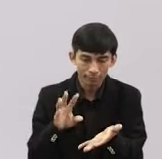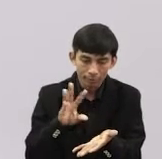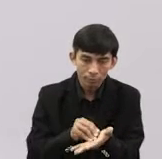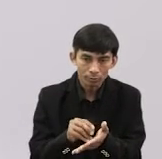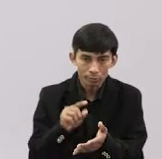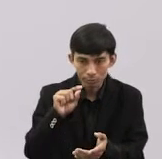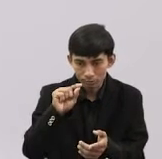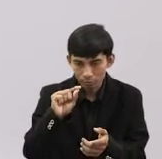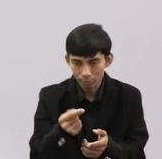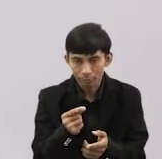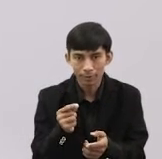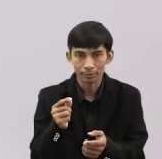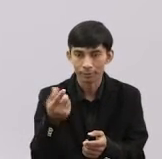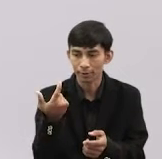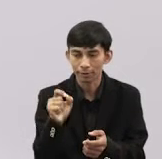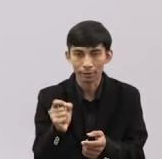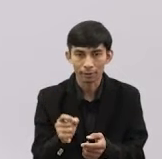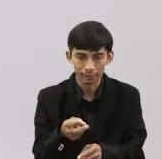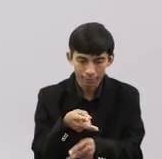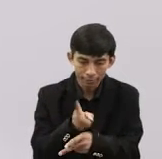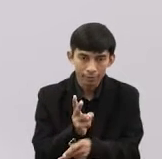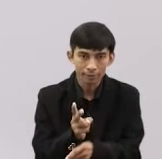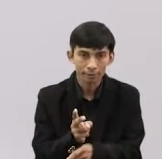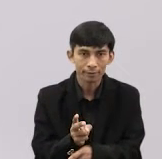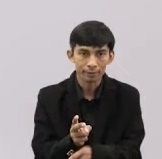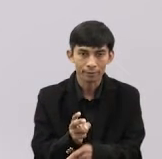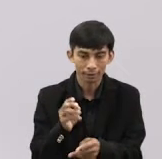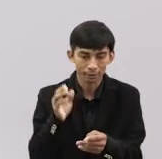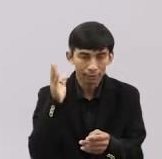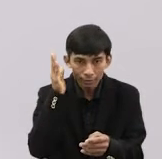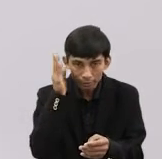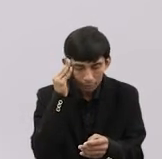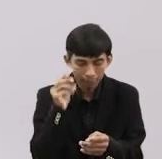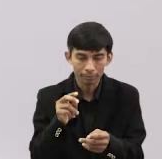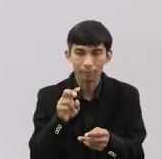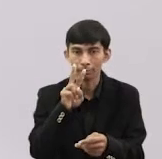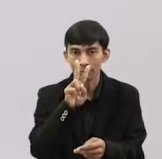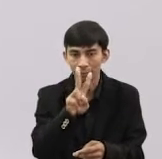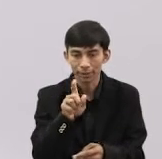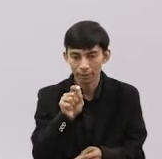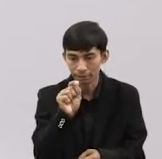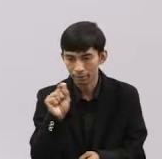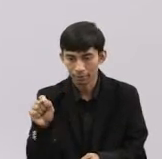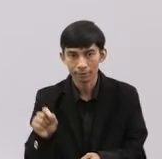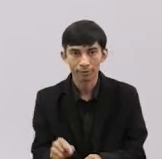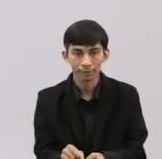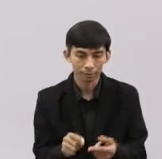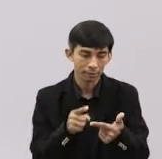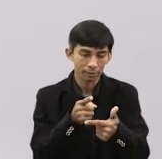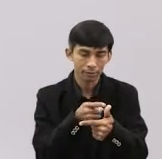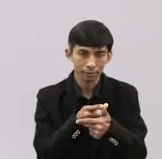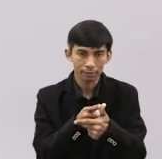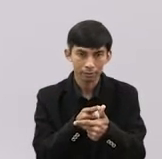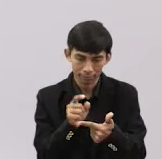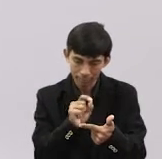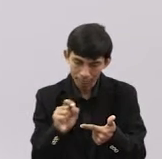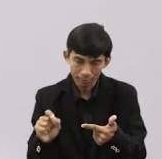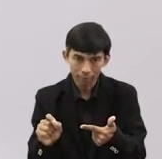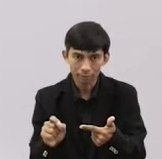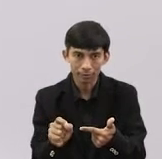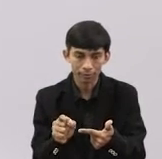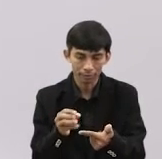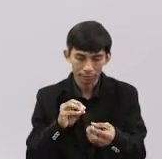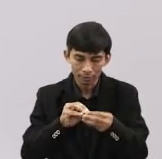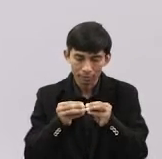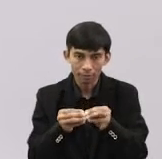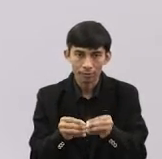đọc. Đại miên cả cháy, con trở chám nở bí chầm nội. Tì mùi, cứ con trở sò xế